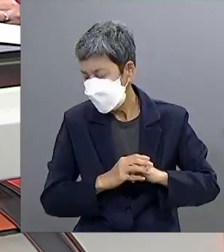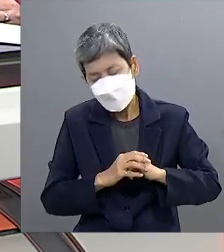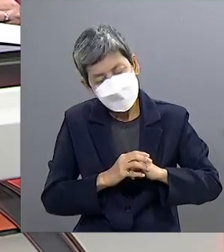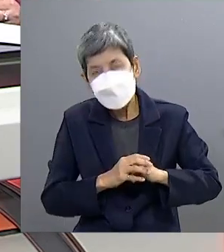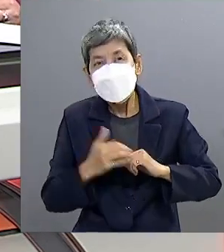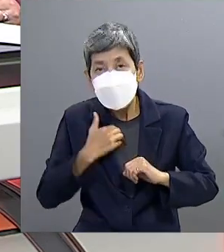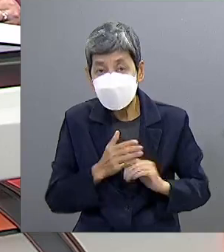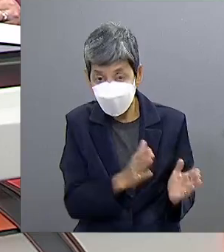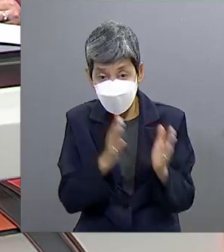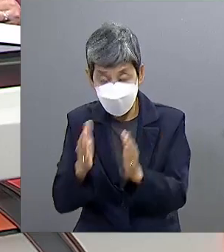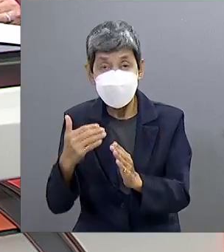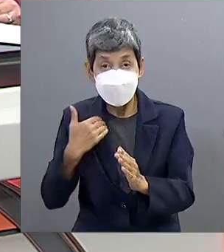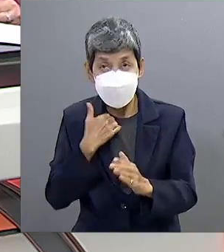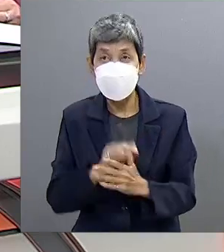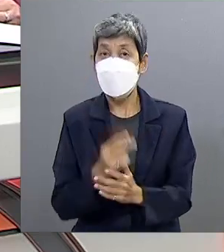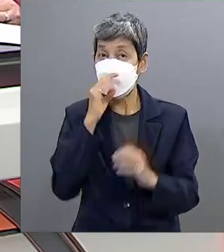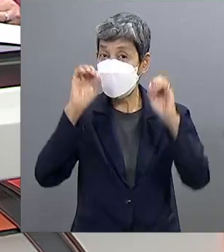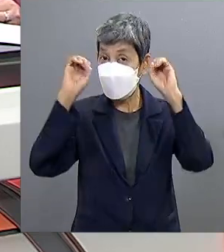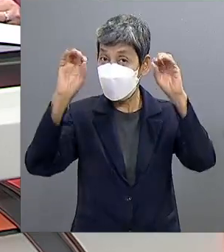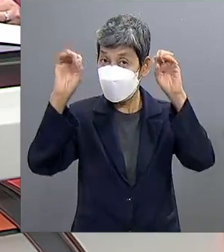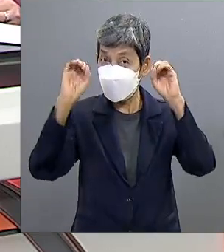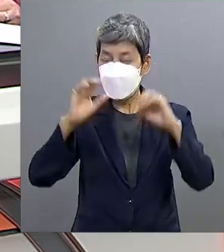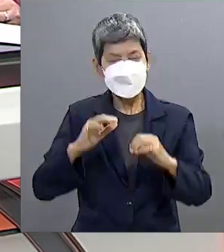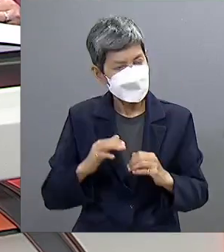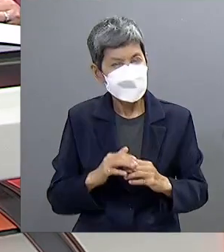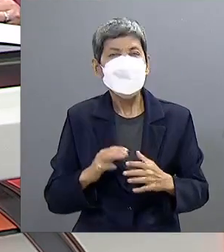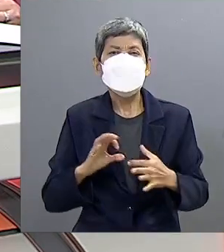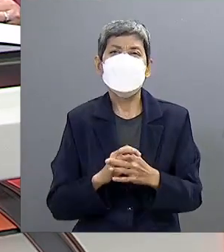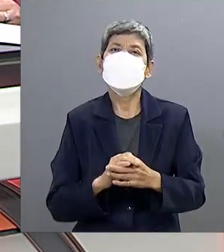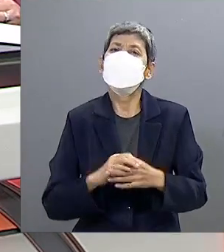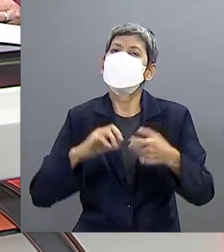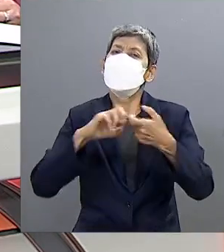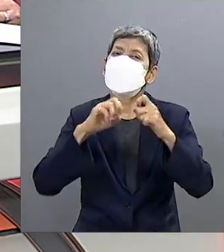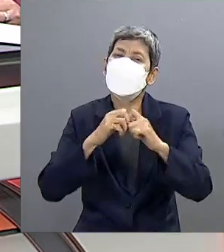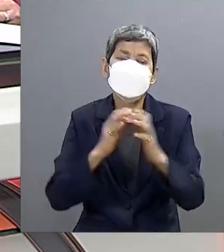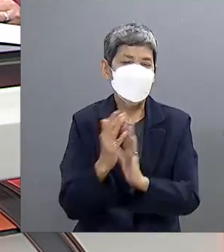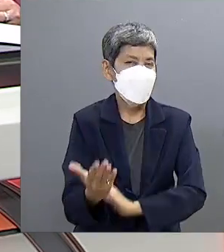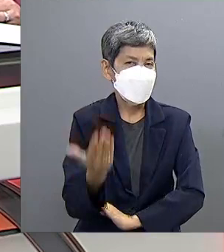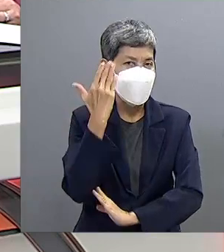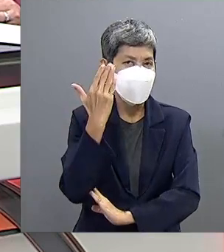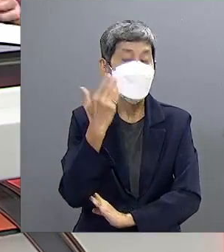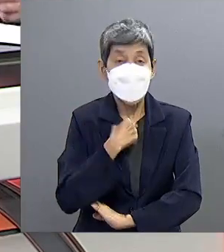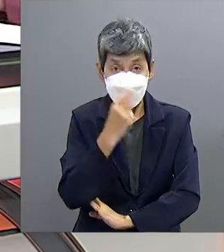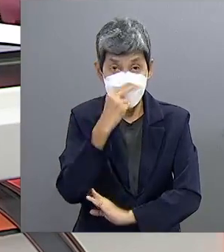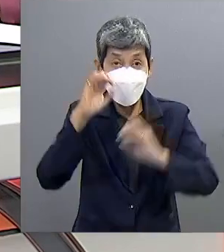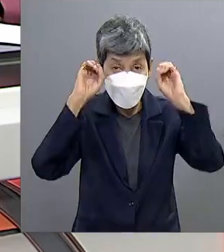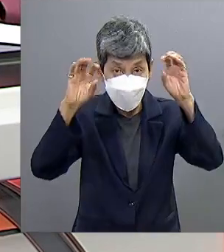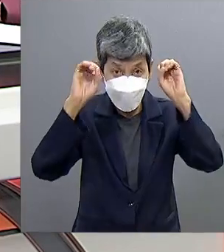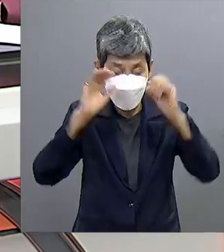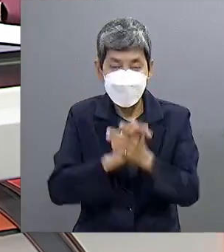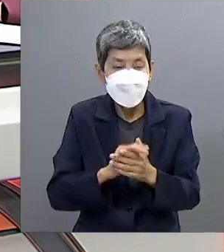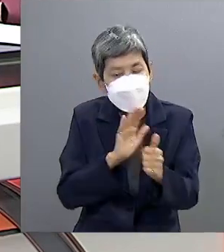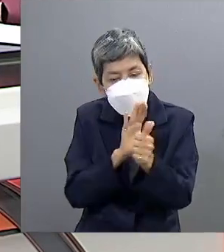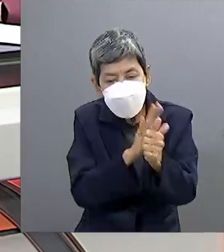หนึ่งค่ะมีคุณครูที่เขาต้องต่อสู้กับความขาดแคลนเช้าวันนี้พาคุณผู้ชมไปดูคุณครูที่เขาดูแลเด็กๆในพื้นที่